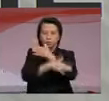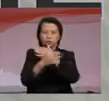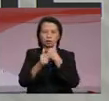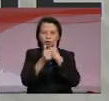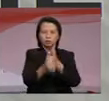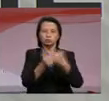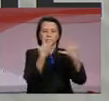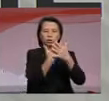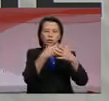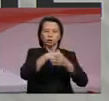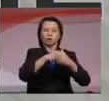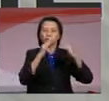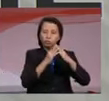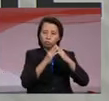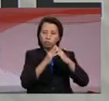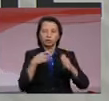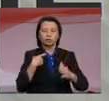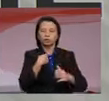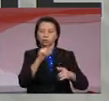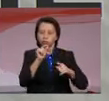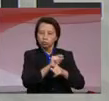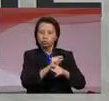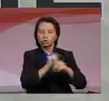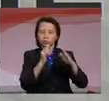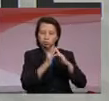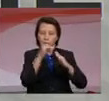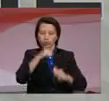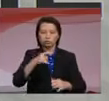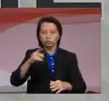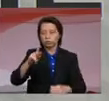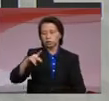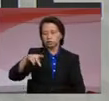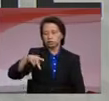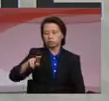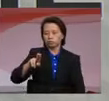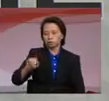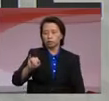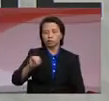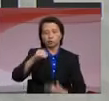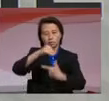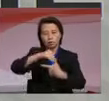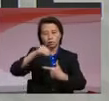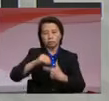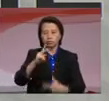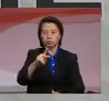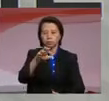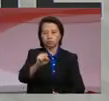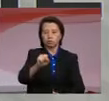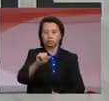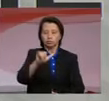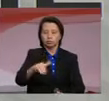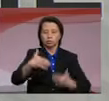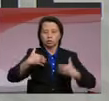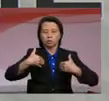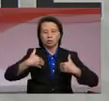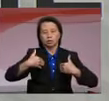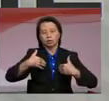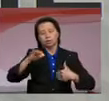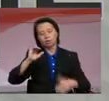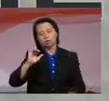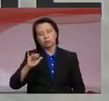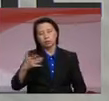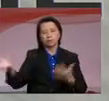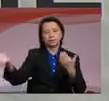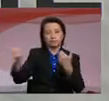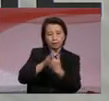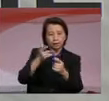Kita menggunakan kuarantin di rumah untuk kes-kes PUI ataupun kes-kes yang